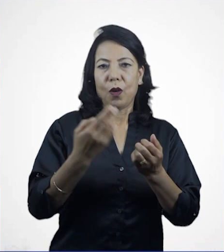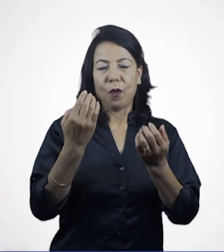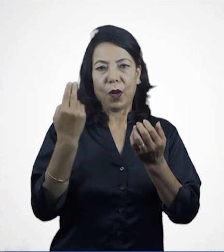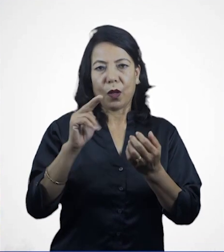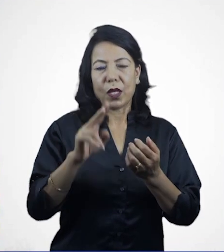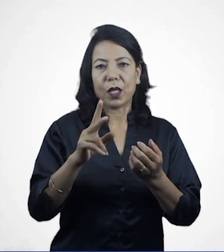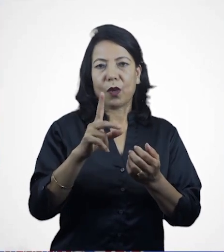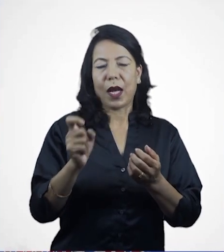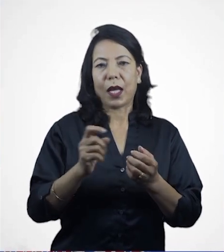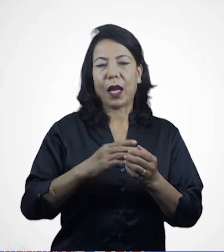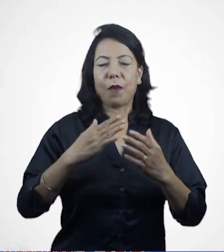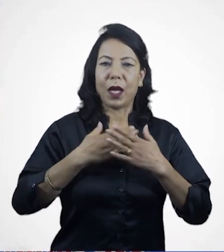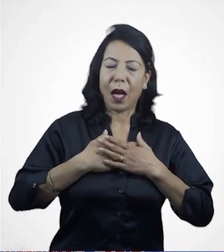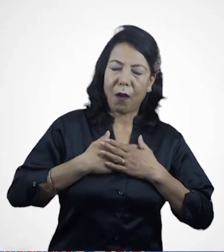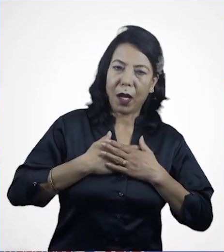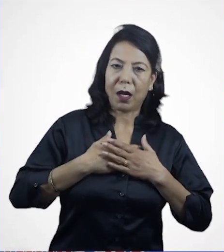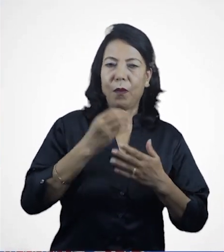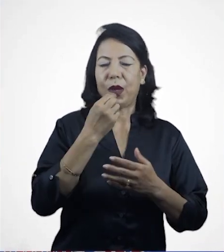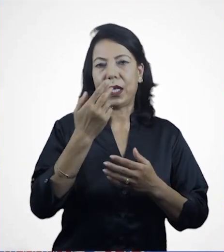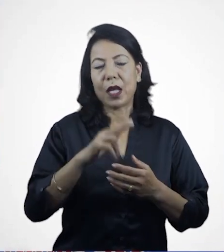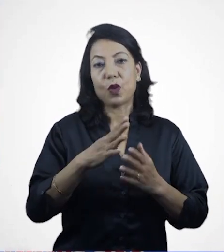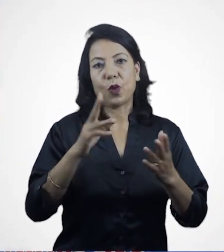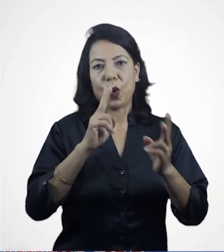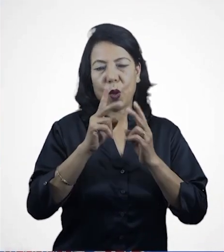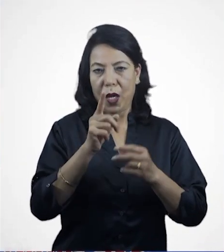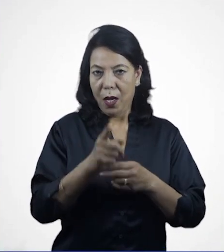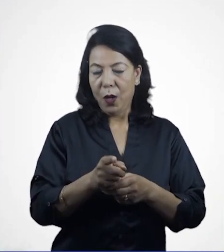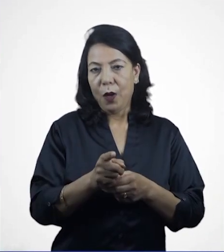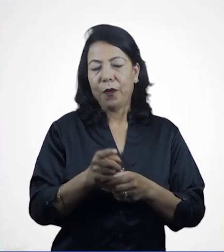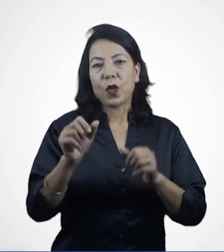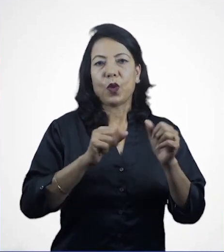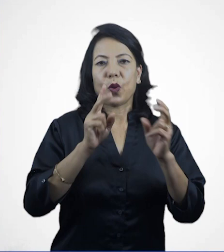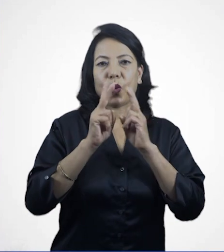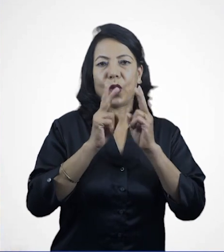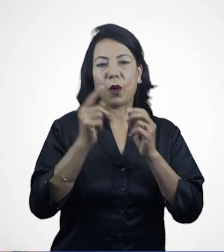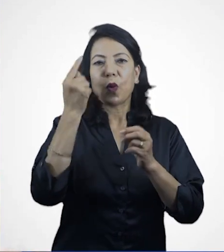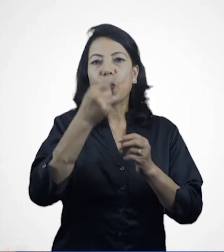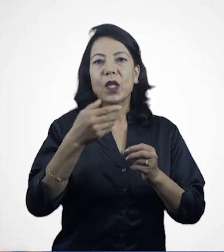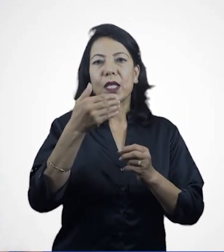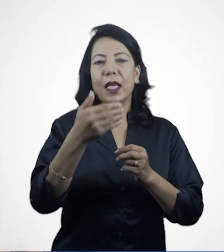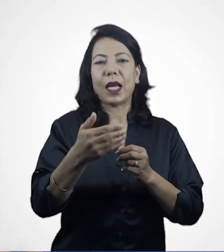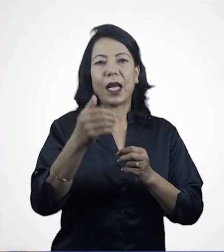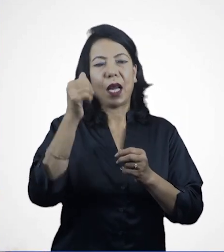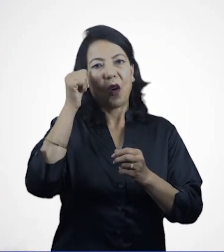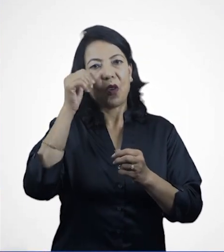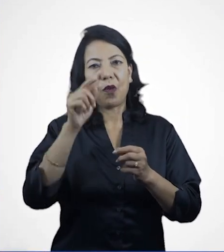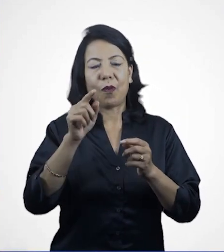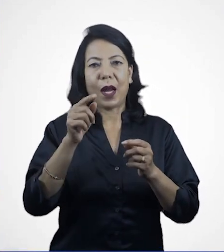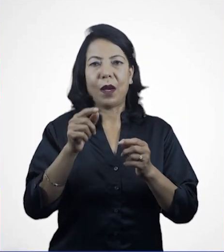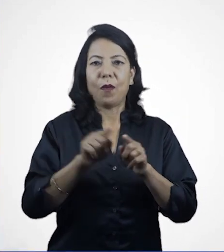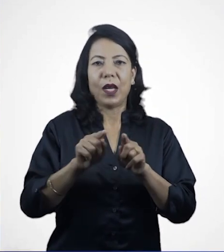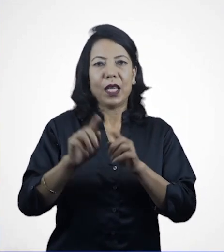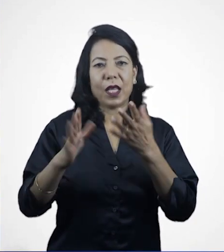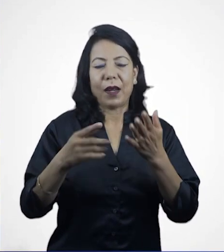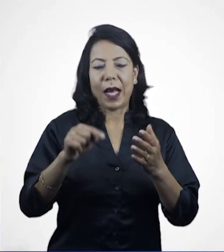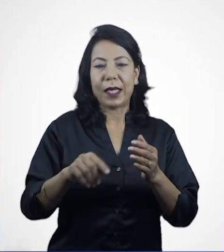इसको लागे हामी एकदम आवार प्रिक्त गरना चाहांचु ये ठूलो कुरा हो है, जुन कुरा को अंदाज है थिये ना, आज आयर